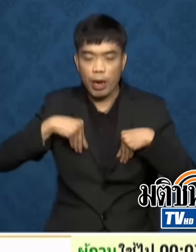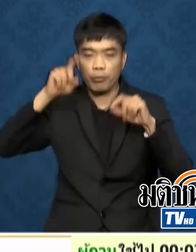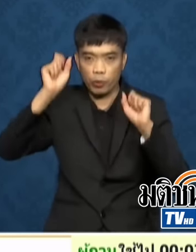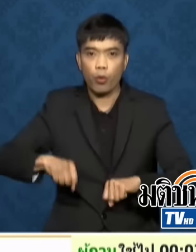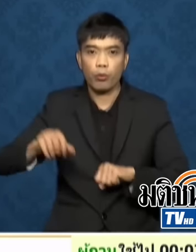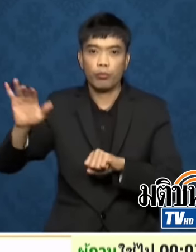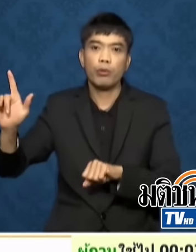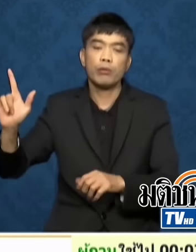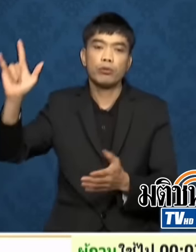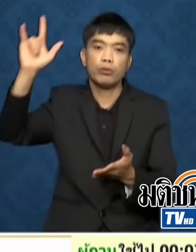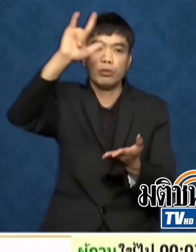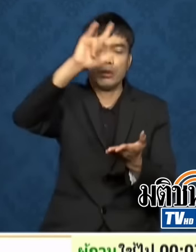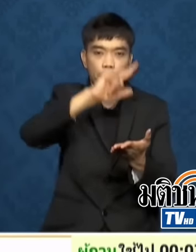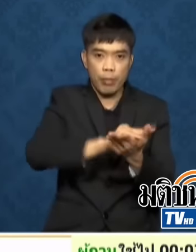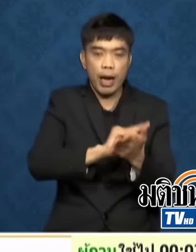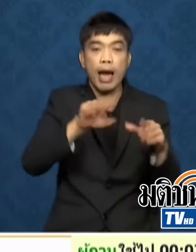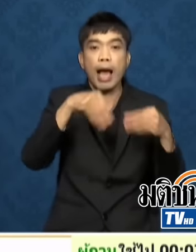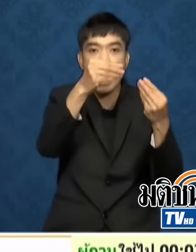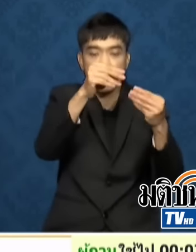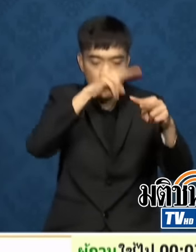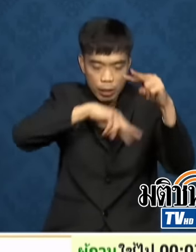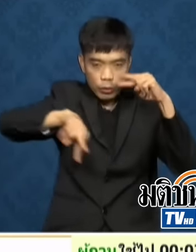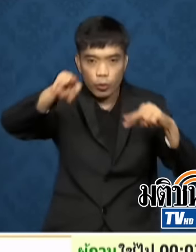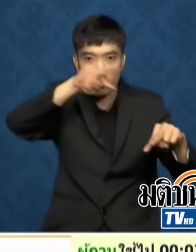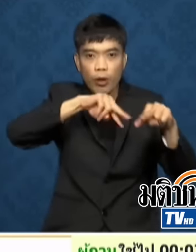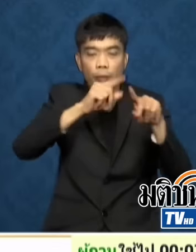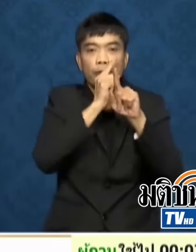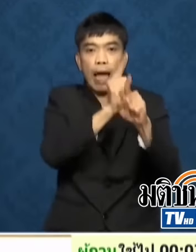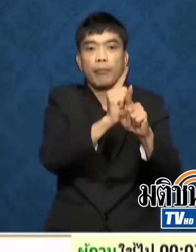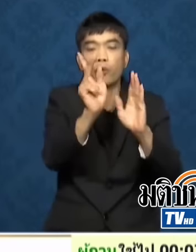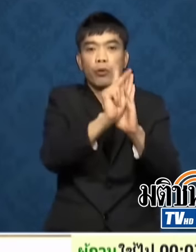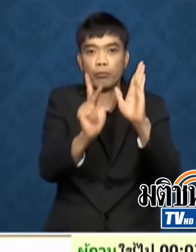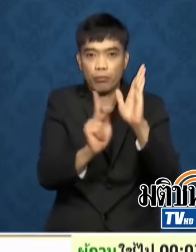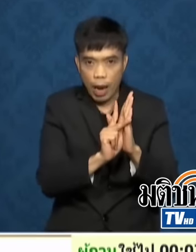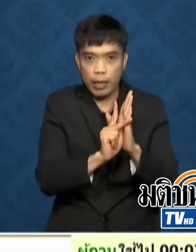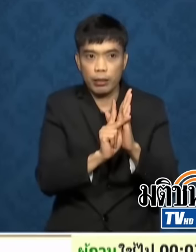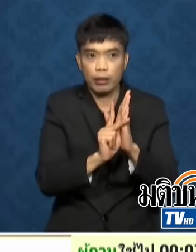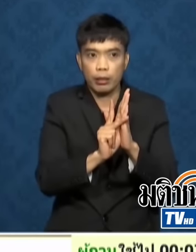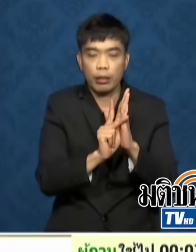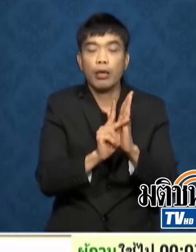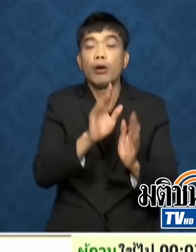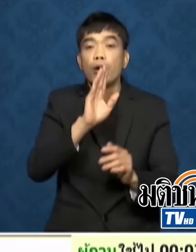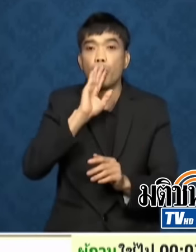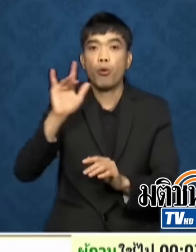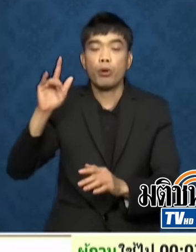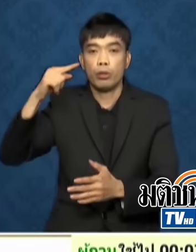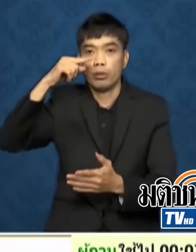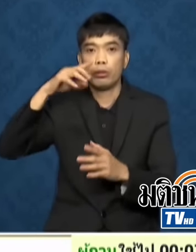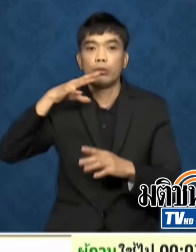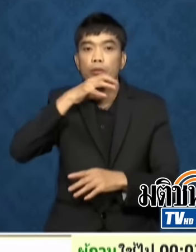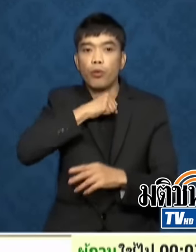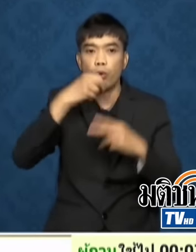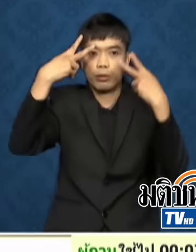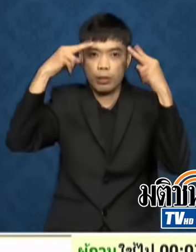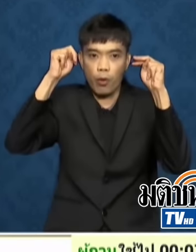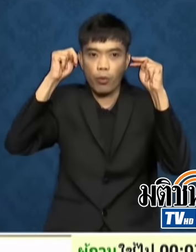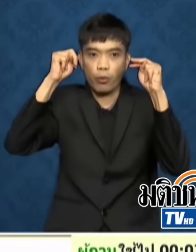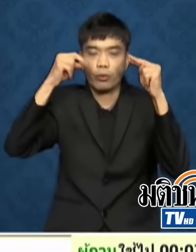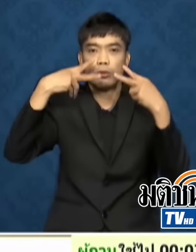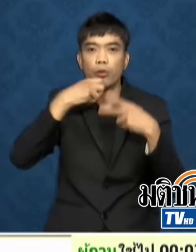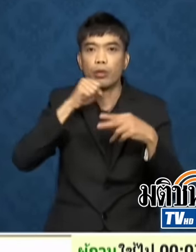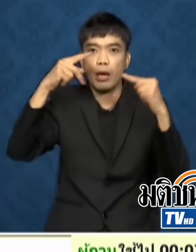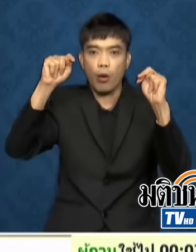22สิงหาคมผมขอเปิดสไลด์ไว้สักนิดนึงเดี๋ยวจะเปิดท่านก็เข้ามาโดยนาย